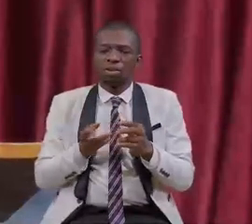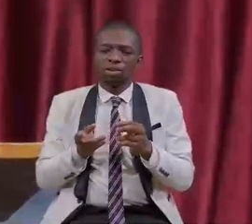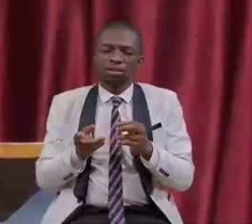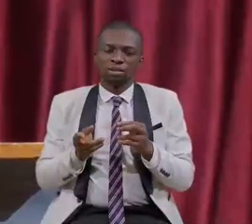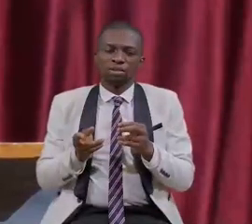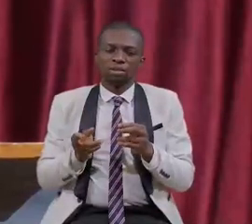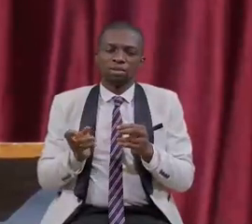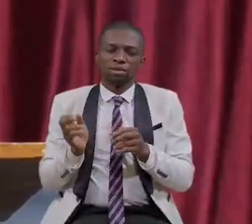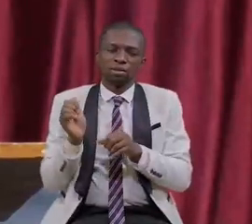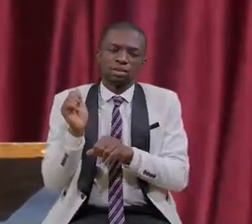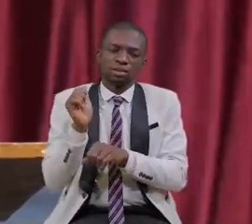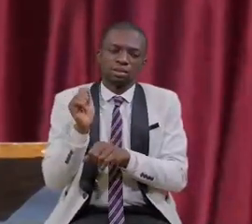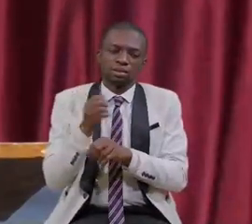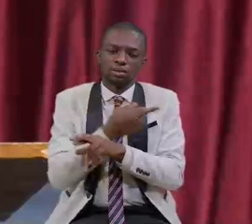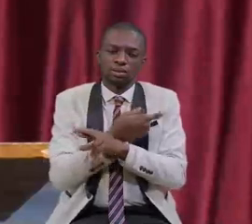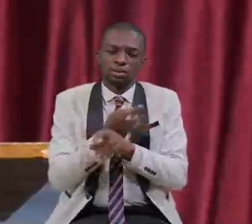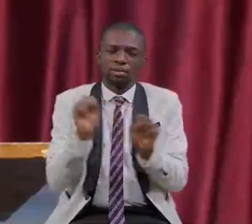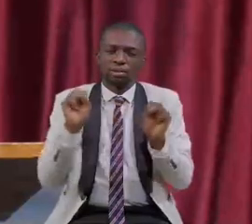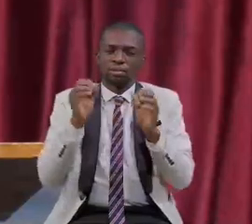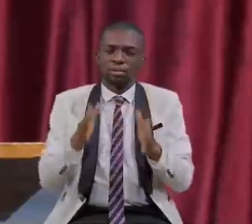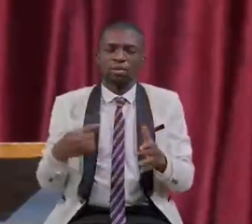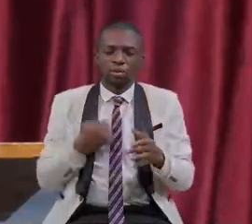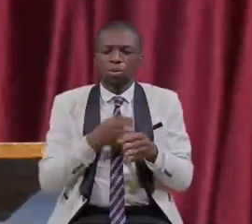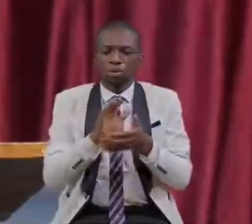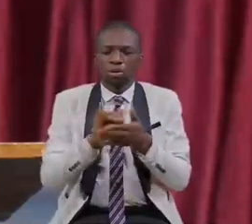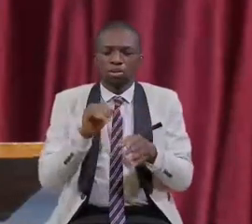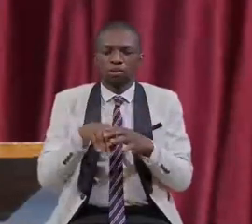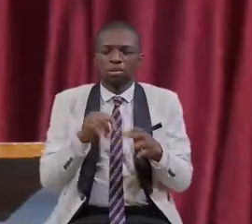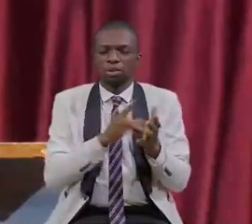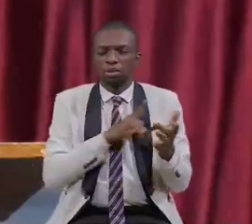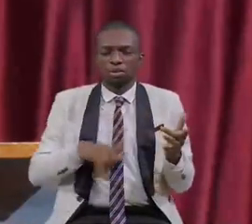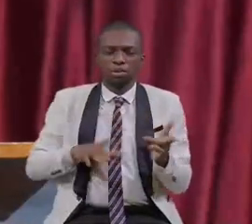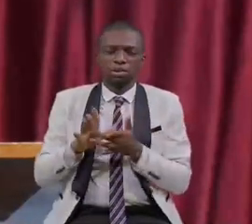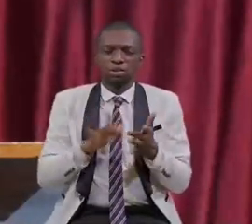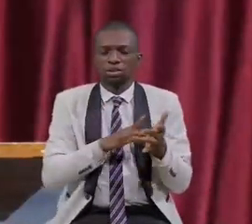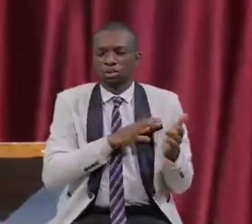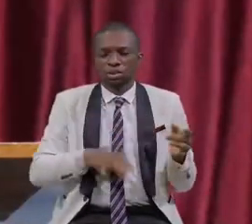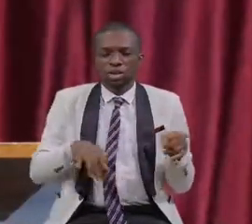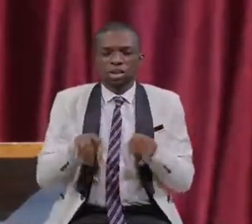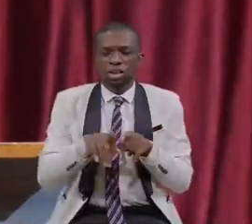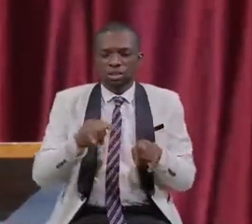Nous, en croyant au Seigneur Jésus-Christ, nous sommes fils et filles de Dieu,